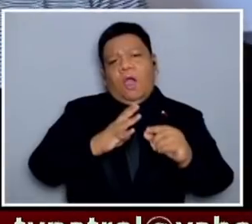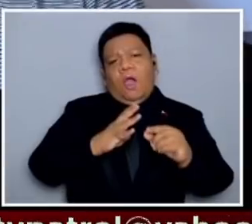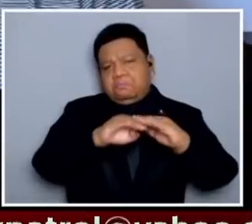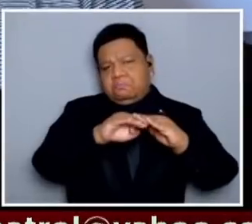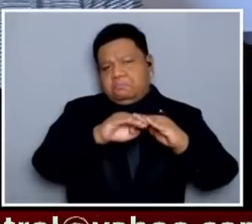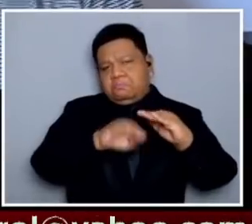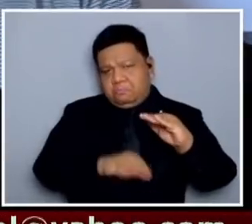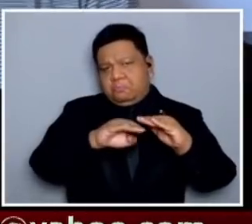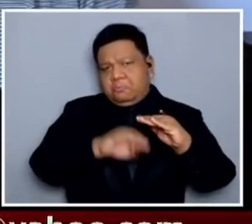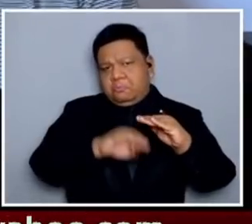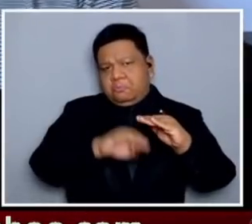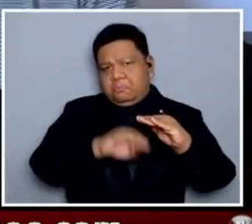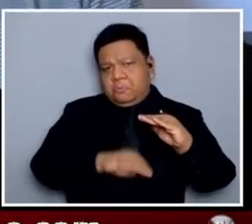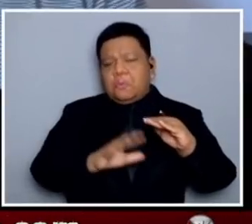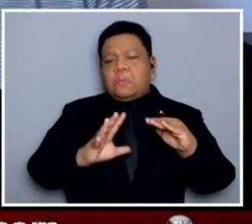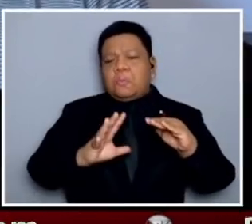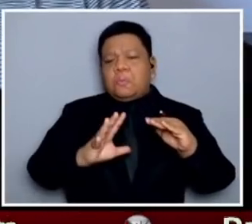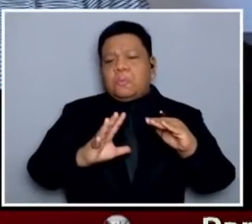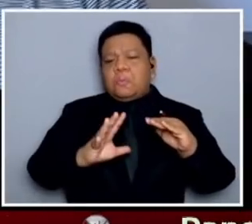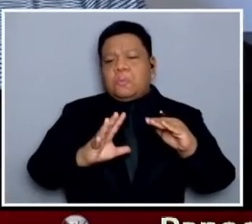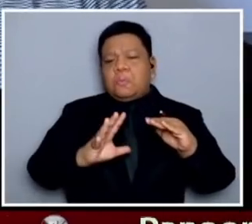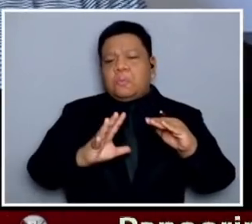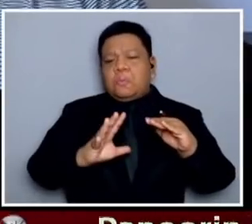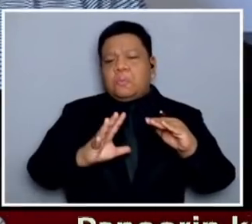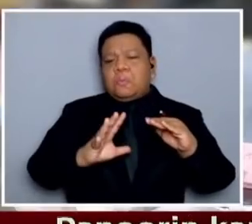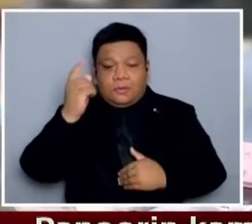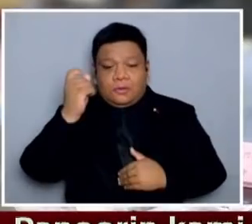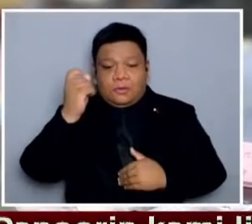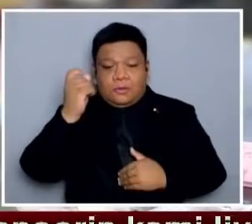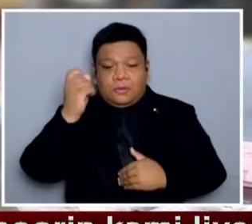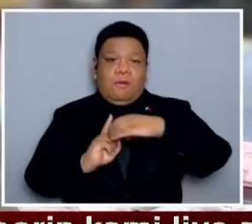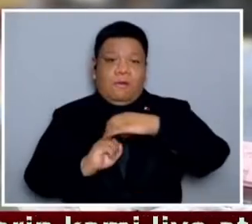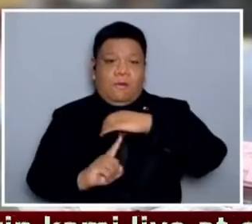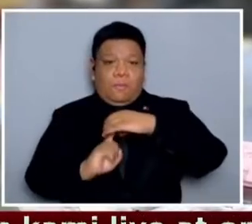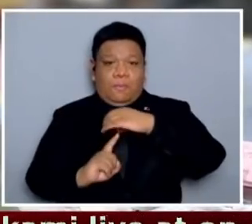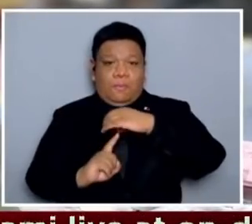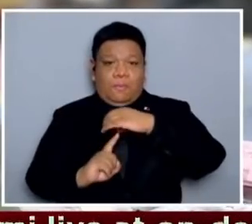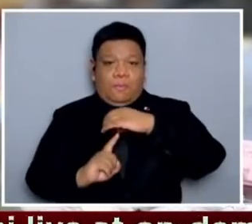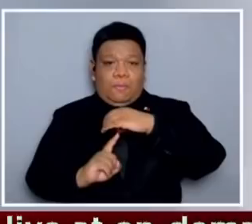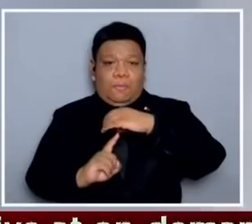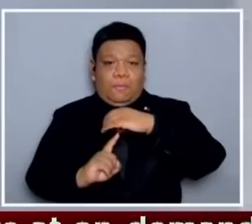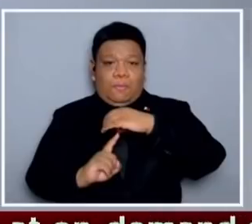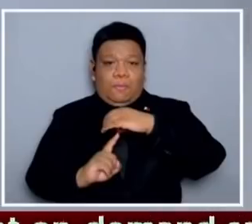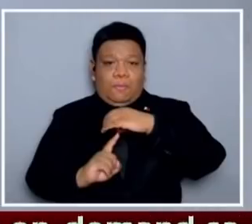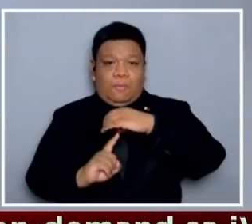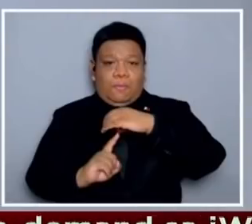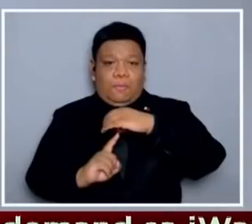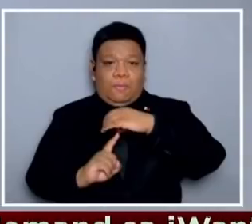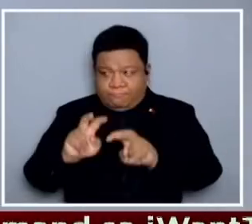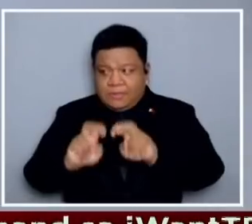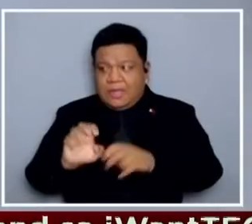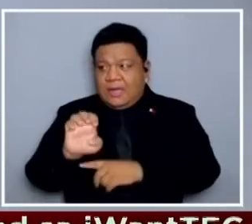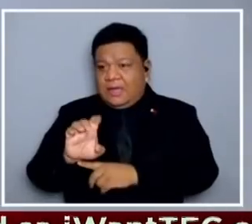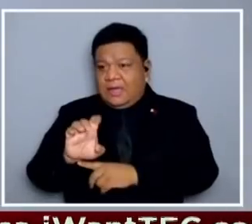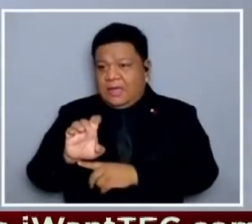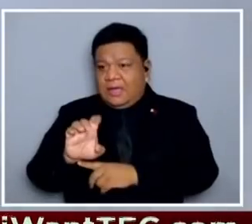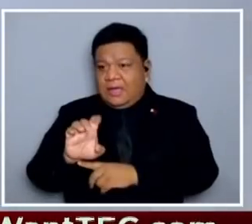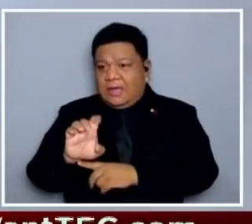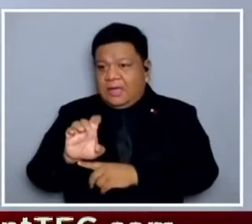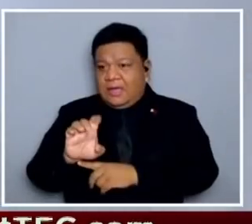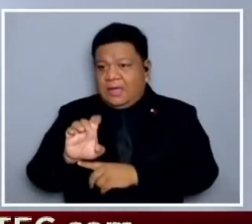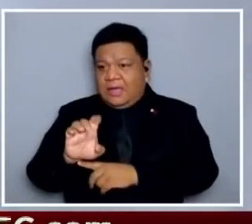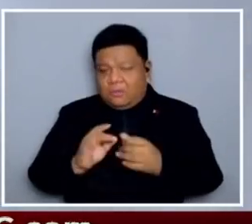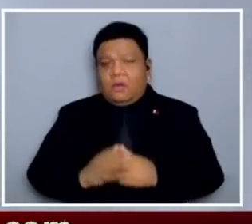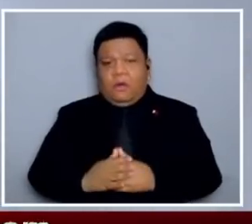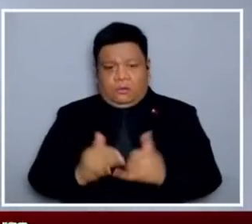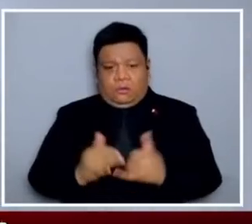ni ABS-CBN News Data Analytics Head Edson Guido na ngayon lang din nakita na ganito kabilis tumaas ang positivity